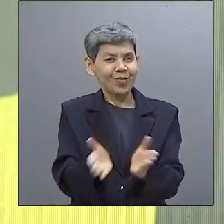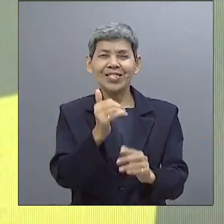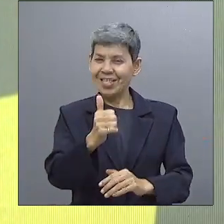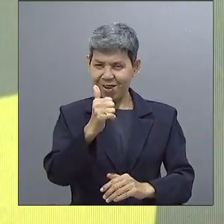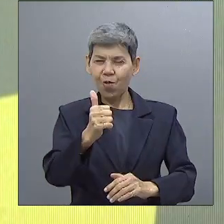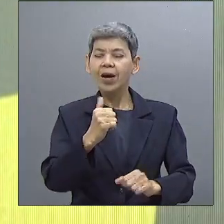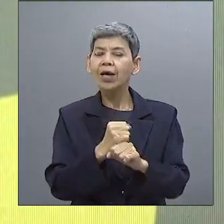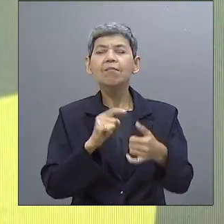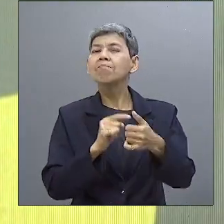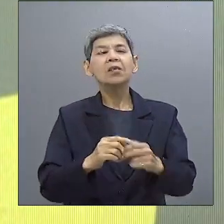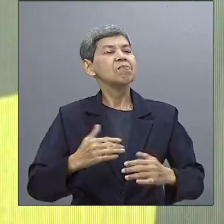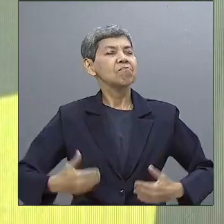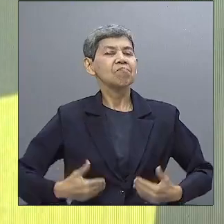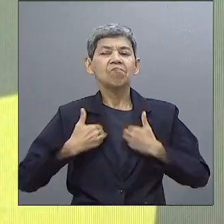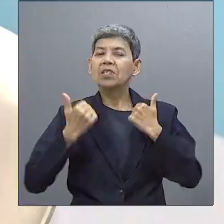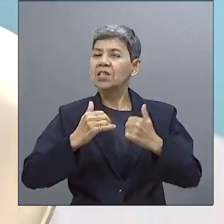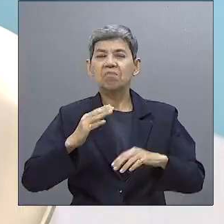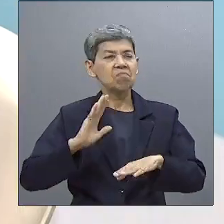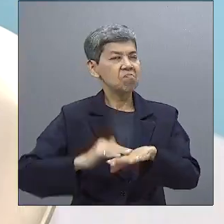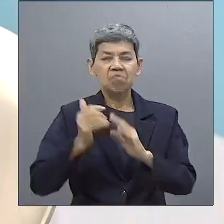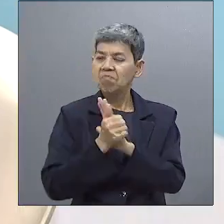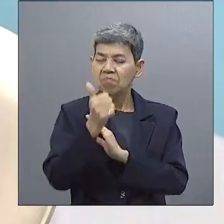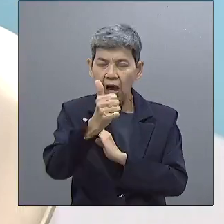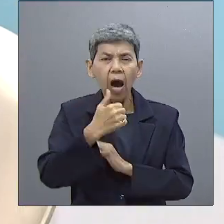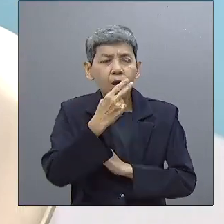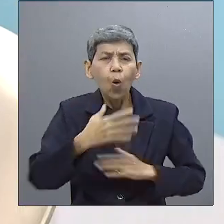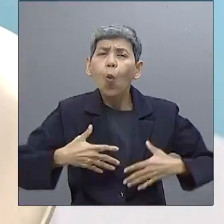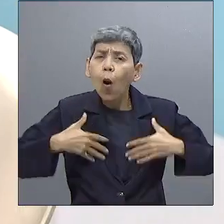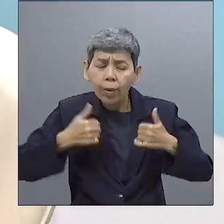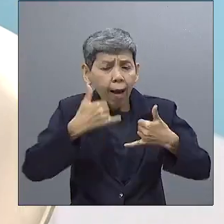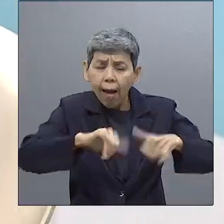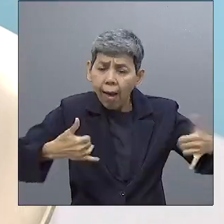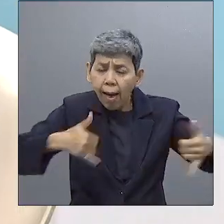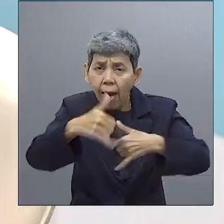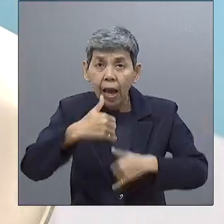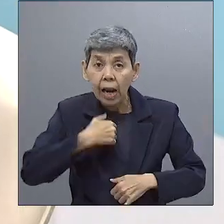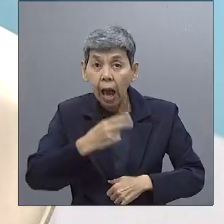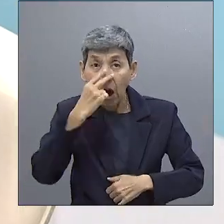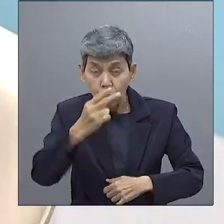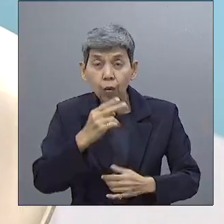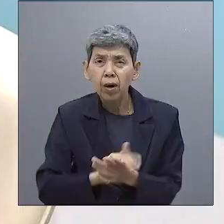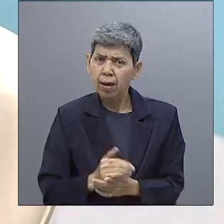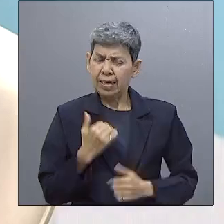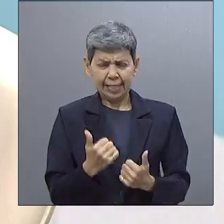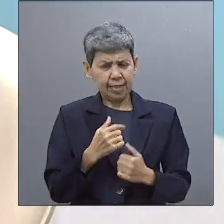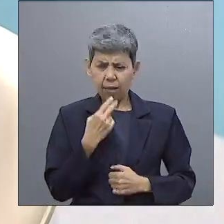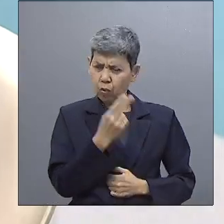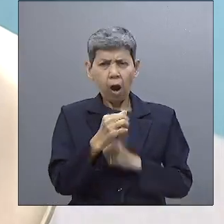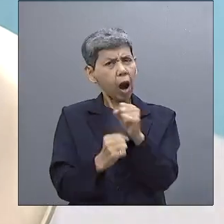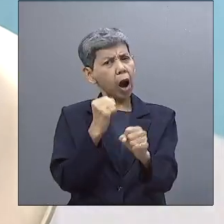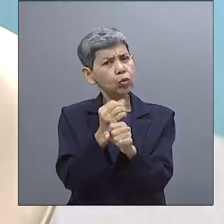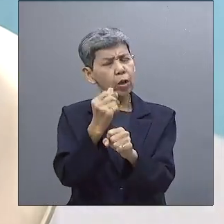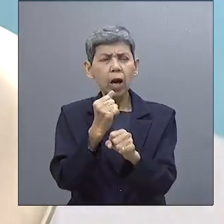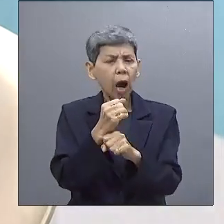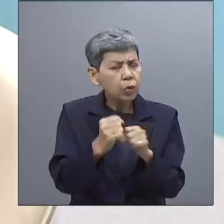ดดีกว่าแล้วเขาจะเป็นบุคคลที่มีคุณภาพ คือเห็นเด็กๆแต่ละคนที่มีความสุขนะจริงๆอย่างโปรดิวเซอร์เรานี่สนใจเลยนะว่าเอ๊ะน้องๆอายุเท่าไหร่ถึง